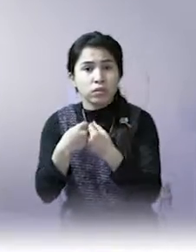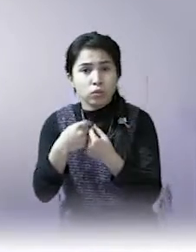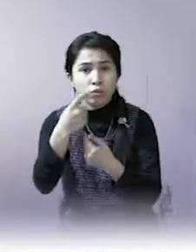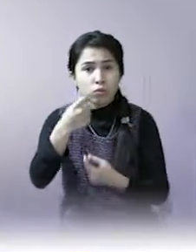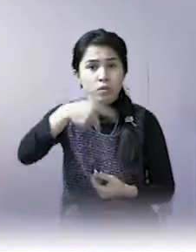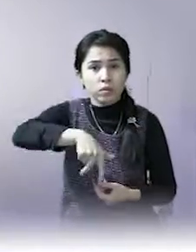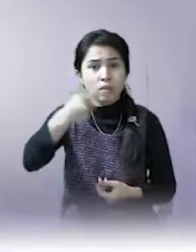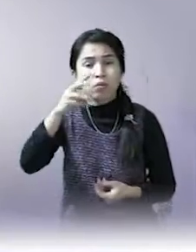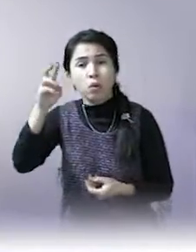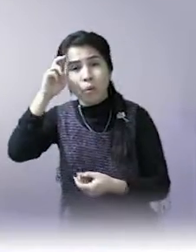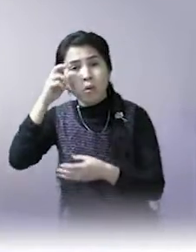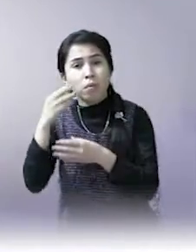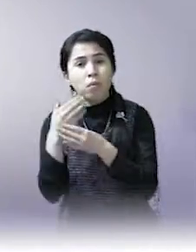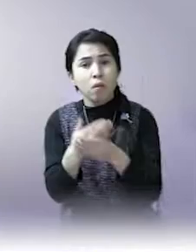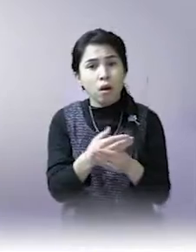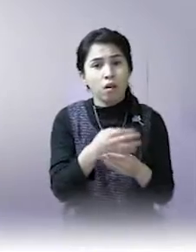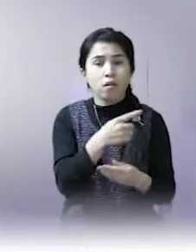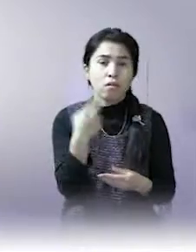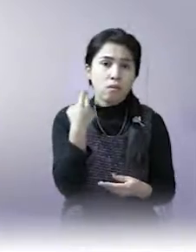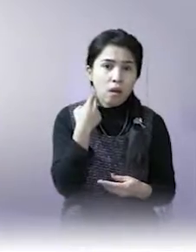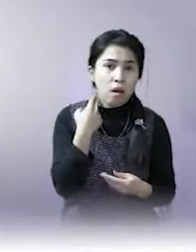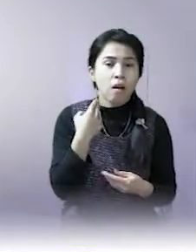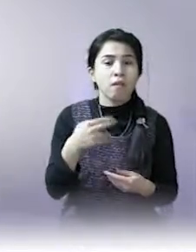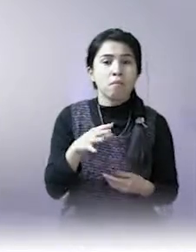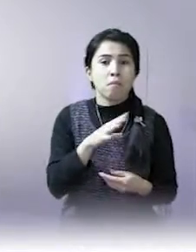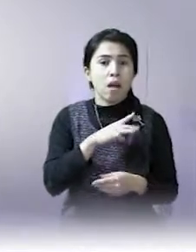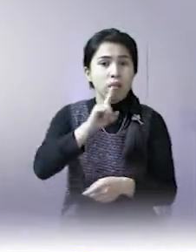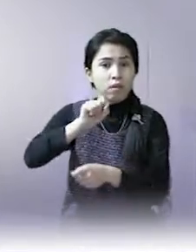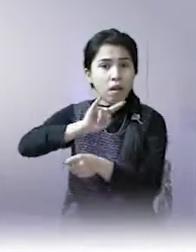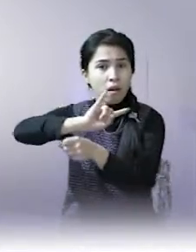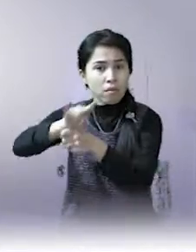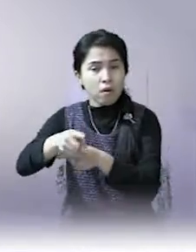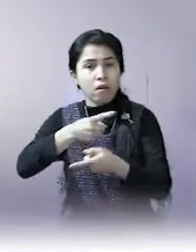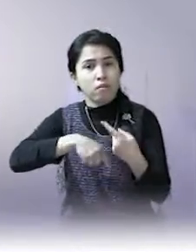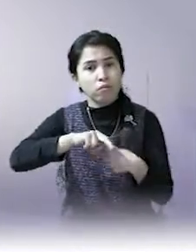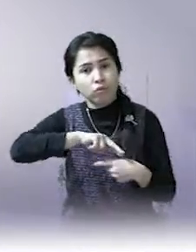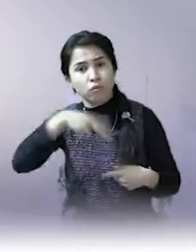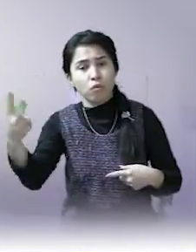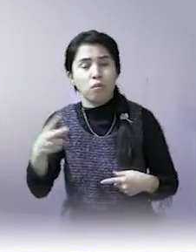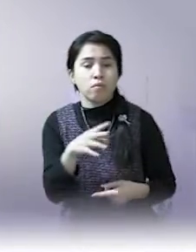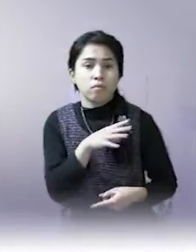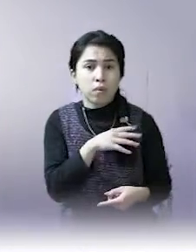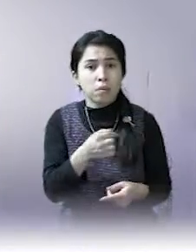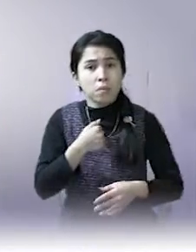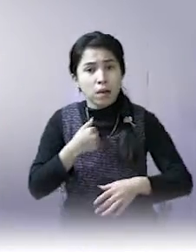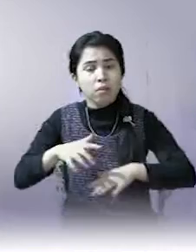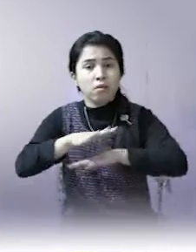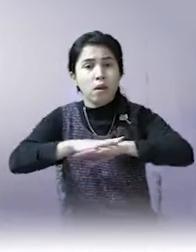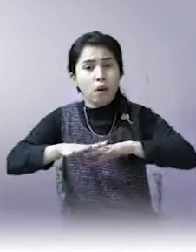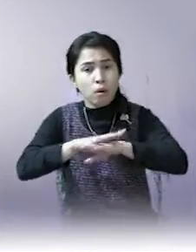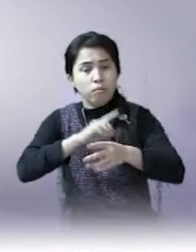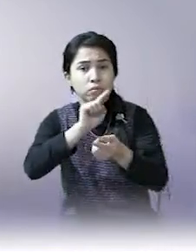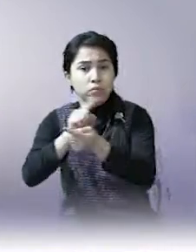аз қамтылған көппалалы отбасы болса, көмектің барлық 3 түрін алады. Жаңа форматтағы атаулы әлеуметтік көмек